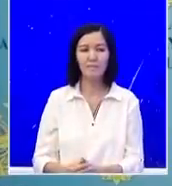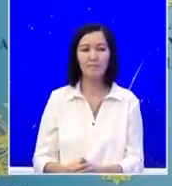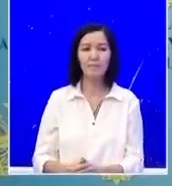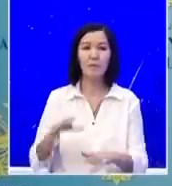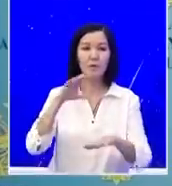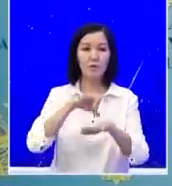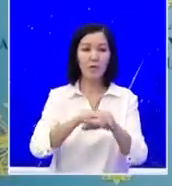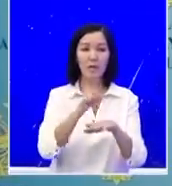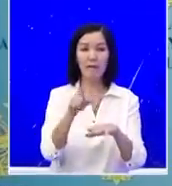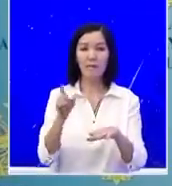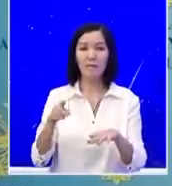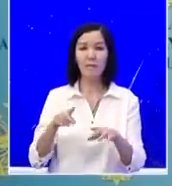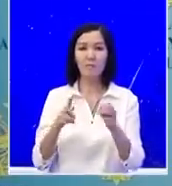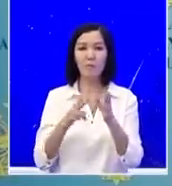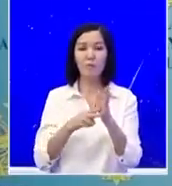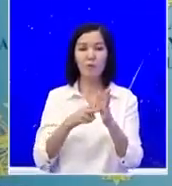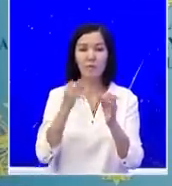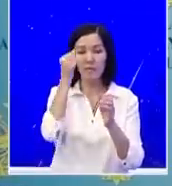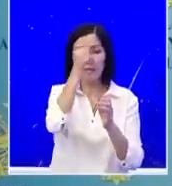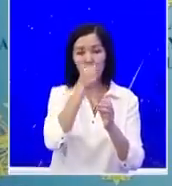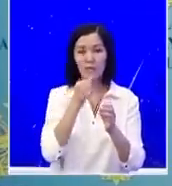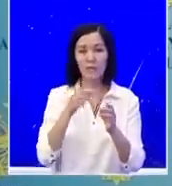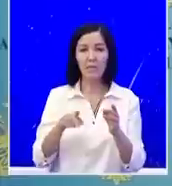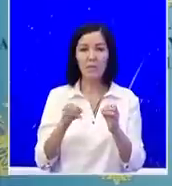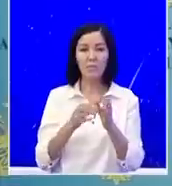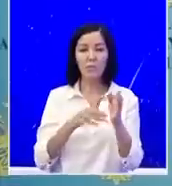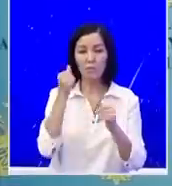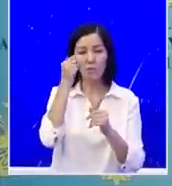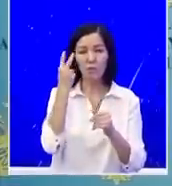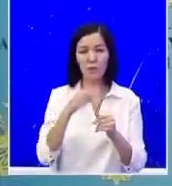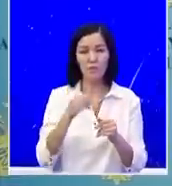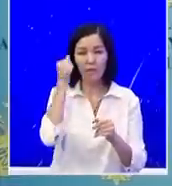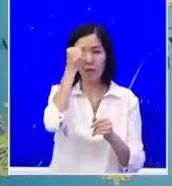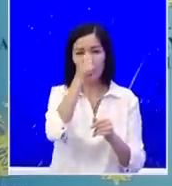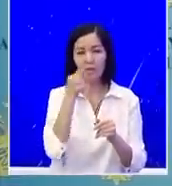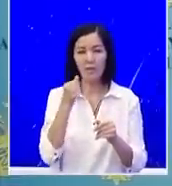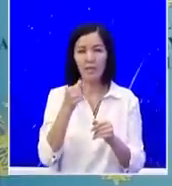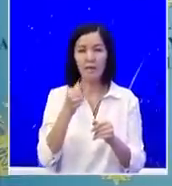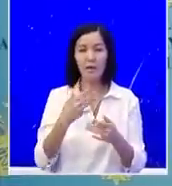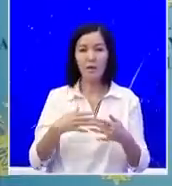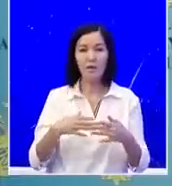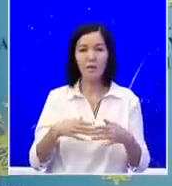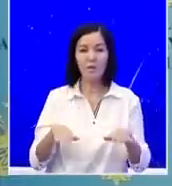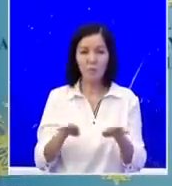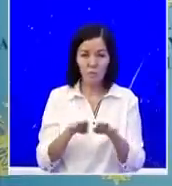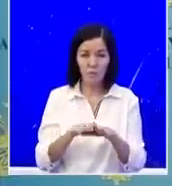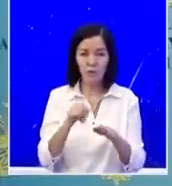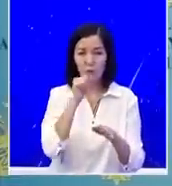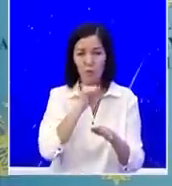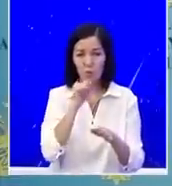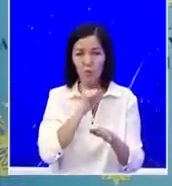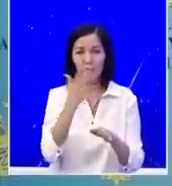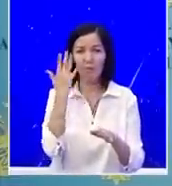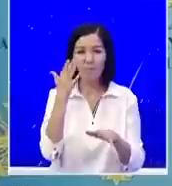Ұсталған азаматтардың 2018, 2019 және 2020 жылдары жасалған ірі қара ұрлығының тағы